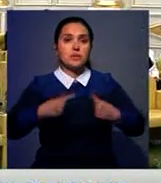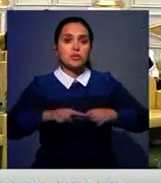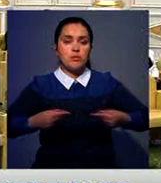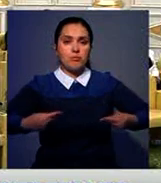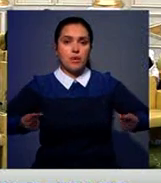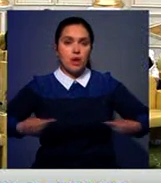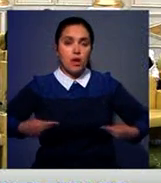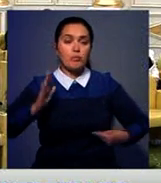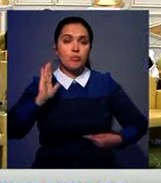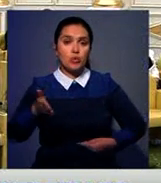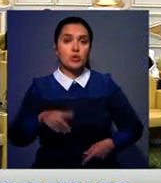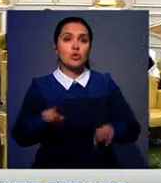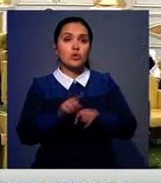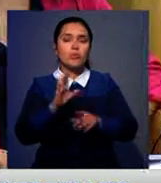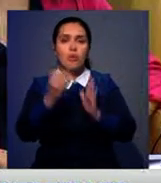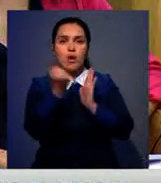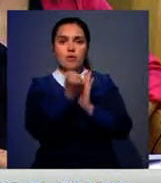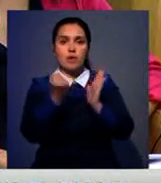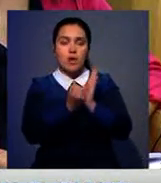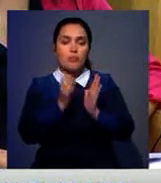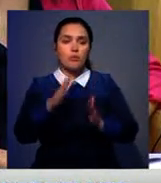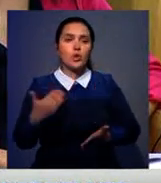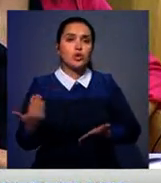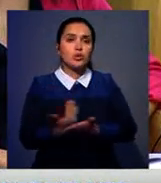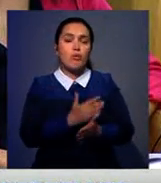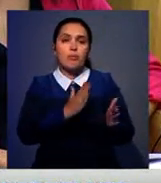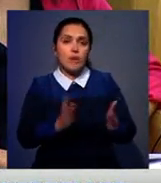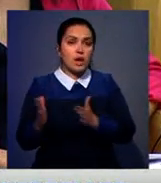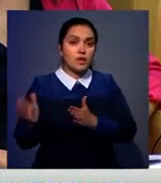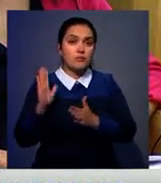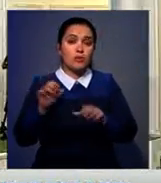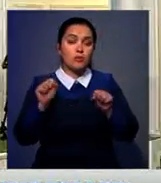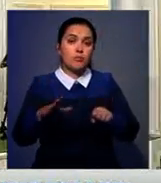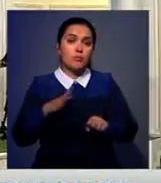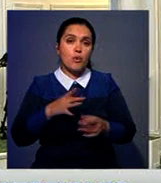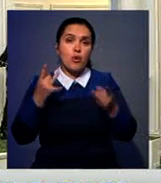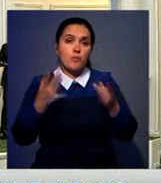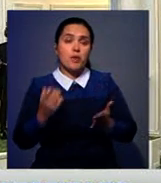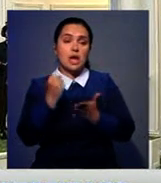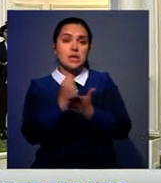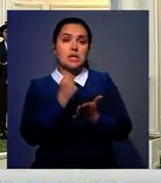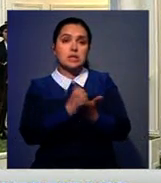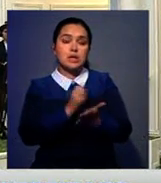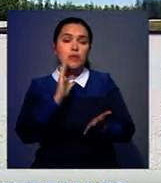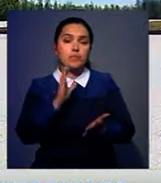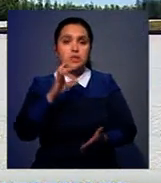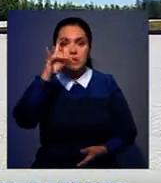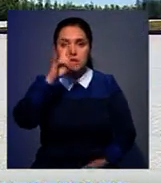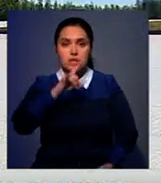ратифицировано. Кроме того, в планах принять визовый кодекс ЕС. Тогда рассмотрят и возможность упрощения визового режима с нашей